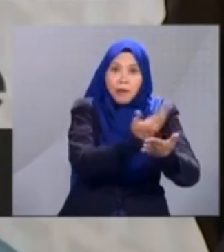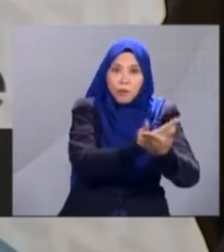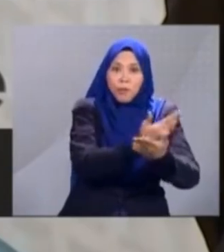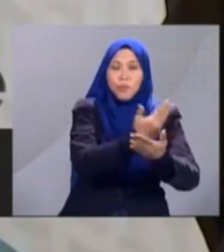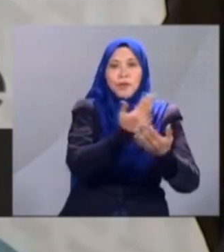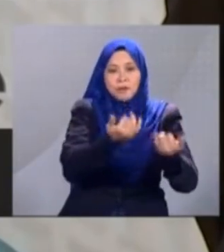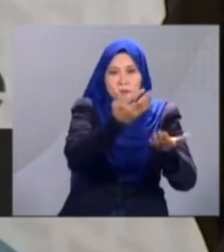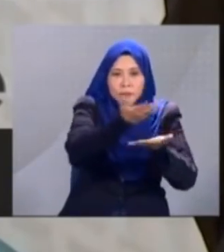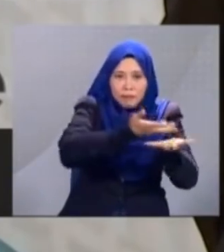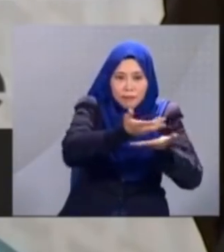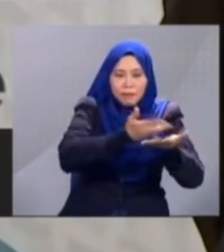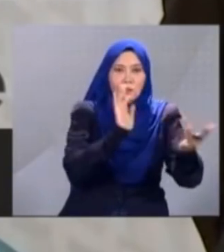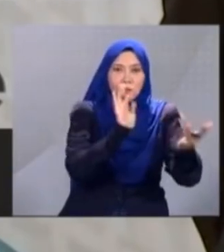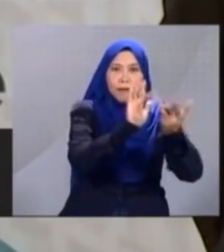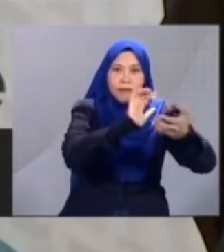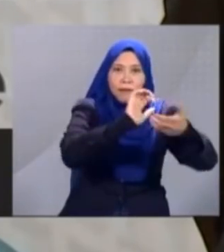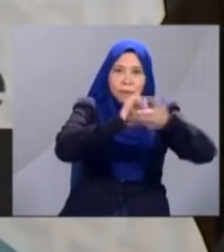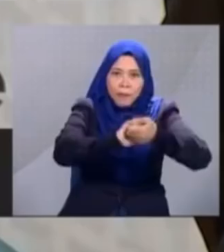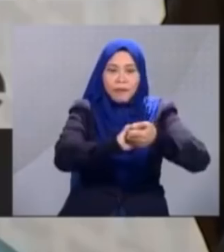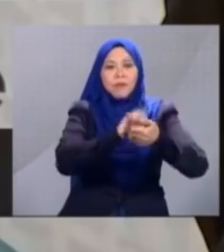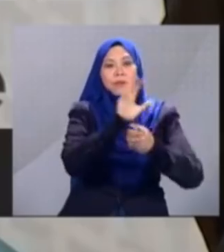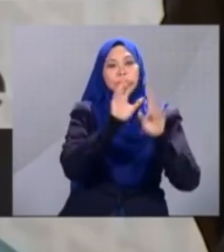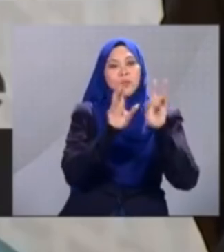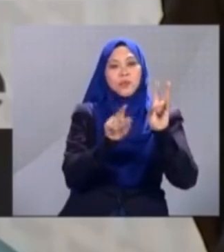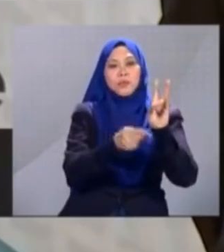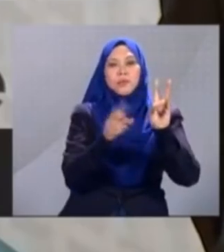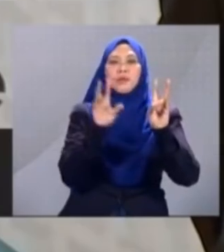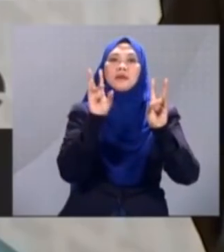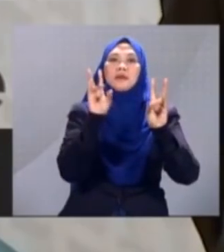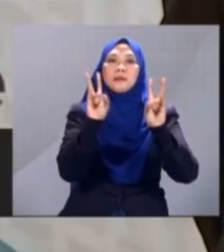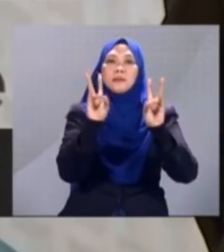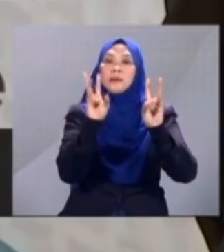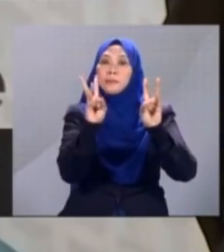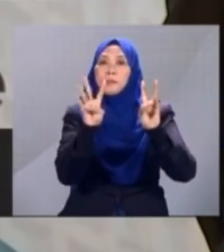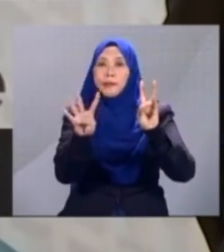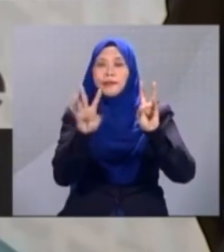saringan kontak rapat kes 7,064 dan kes